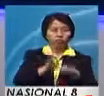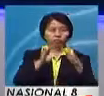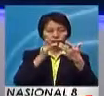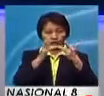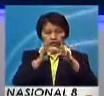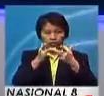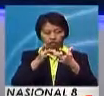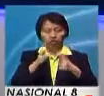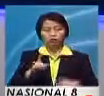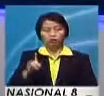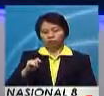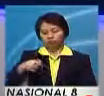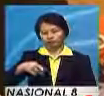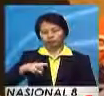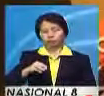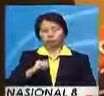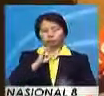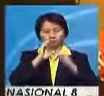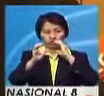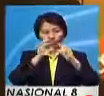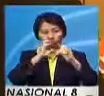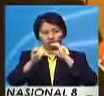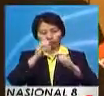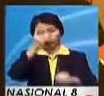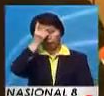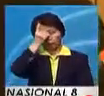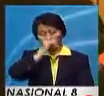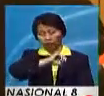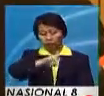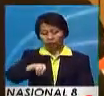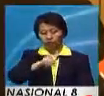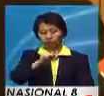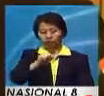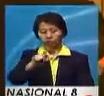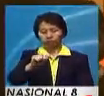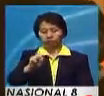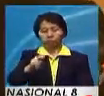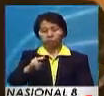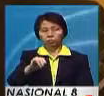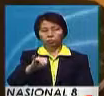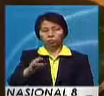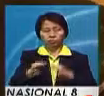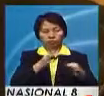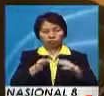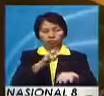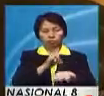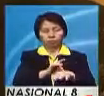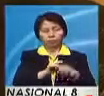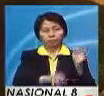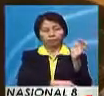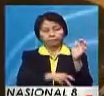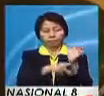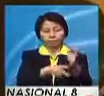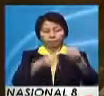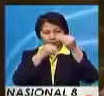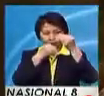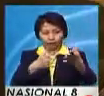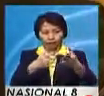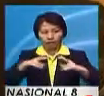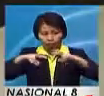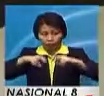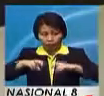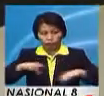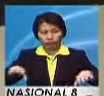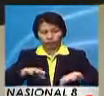sosial timbalan menteri komunikasi dan multimedia Datuk jalani Johari ketika menjelaskan perkara itu di lobi parlimen memaklumkan siasatan kes